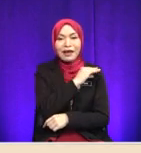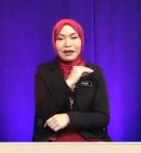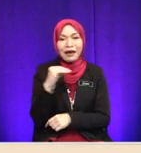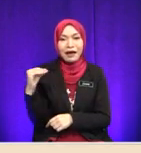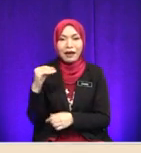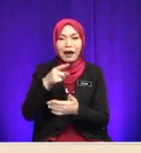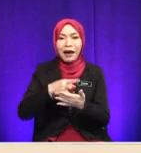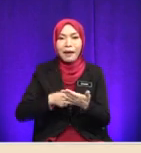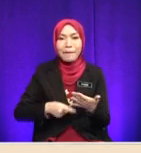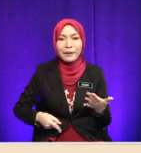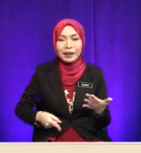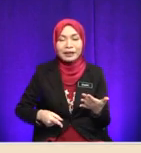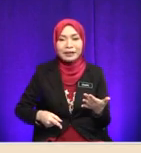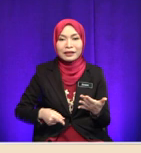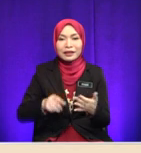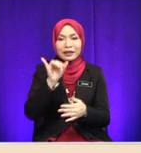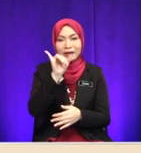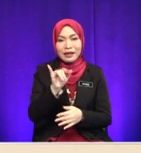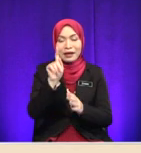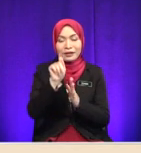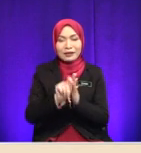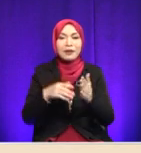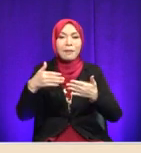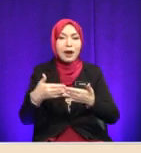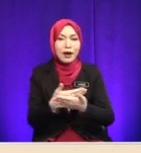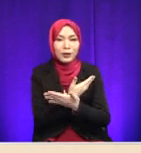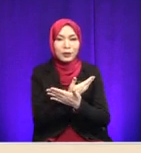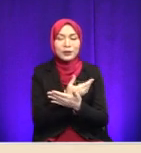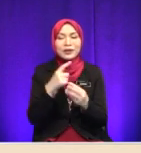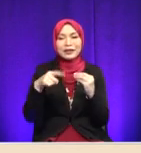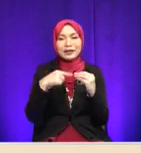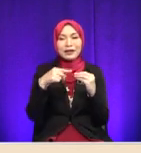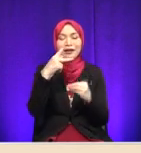aktiviti terbaru Kementerian Luar Negeri. Jadi di situ,